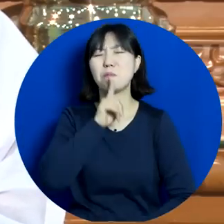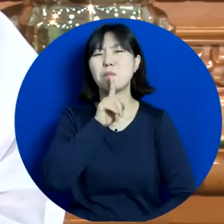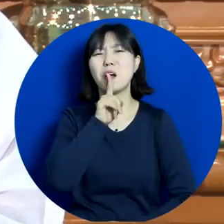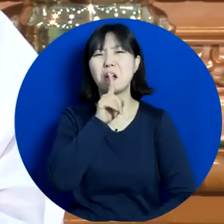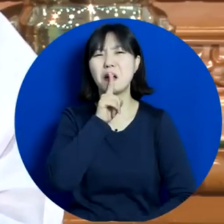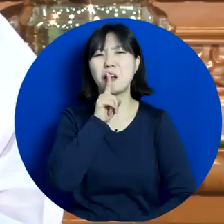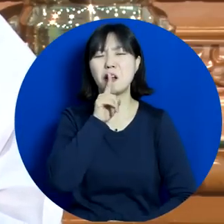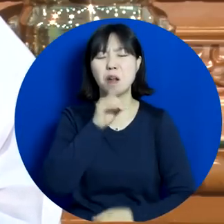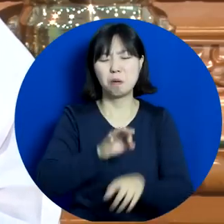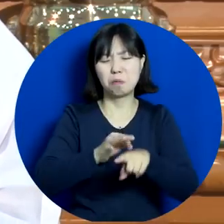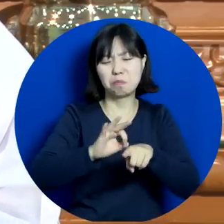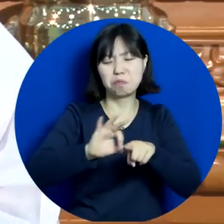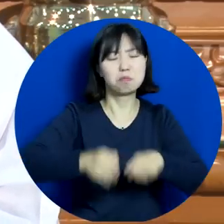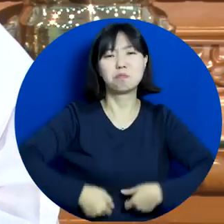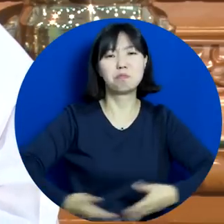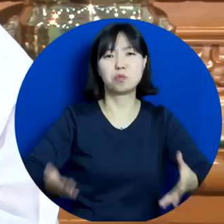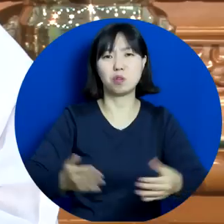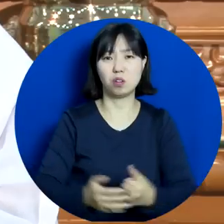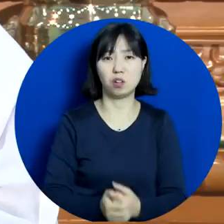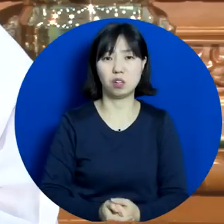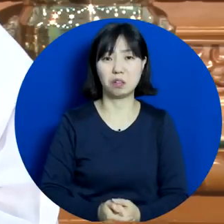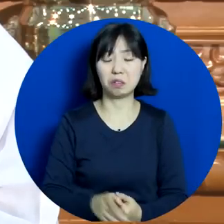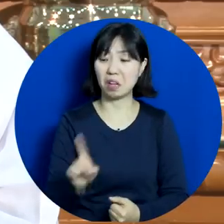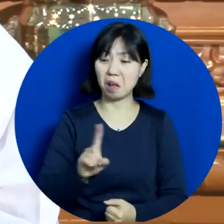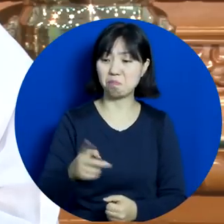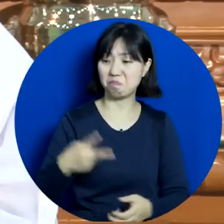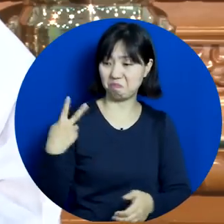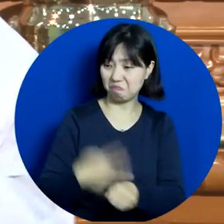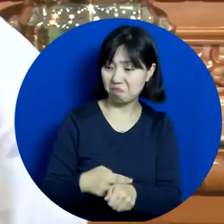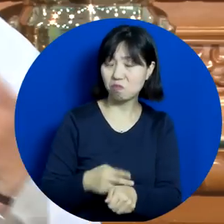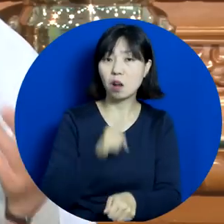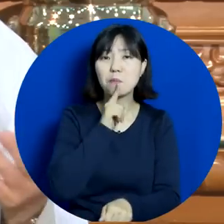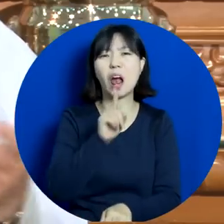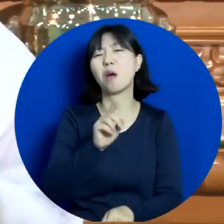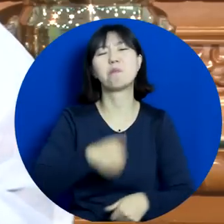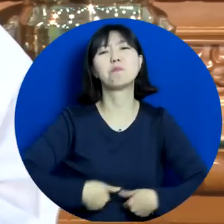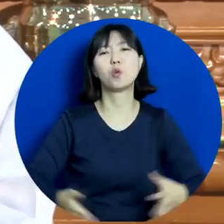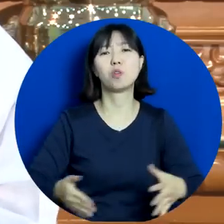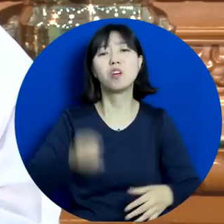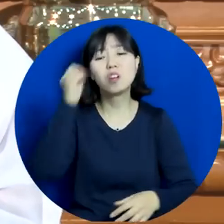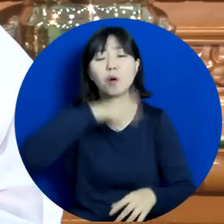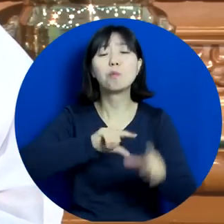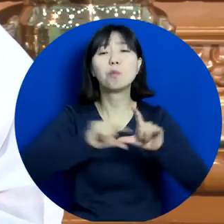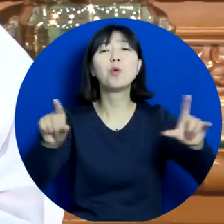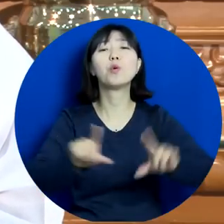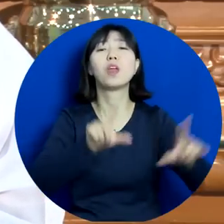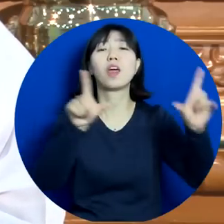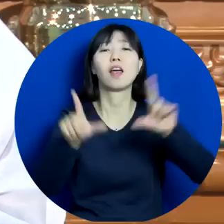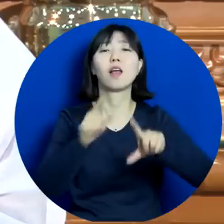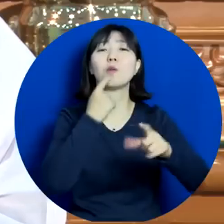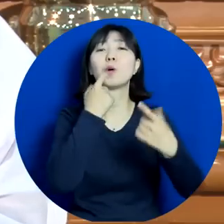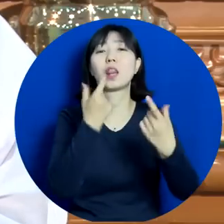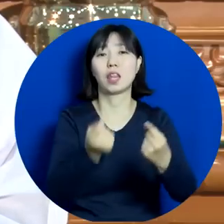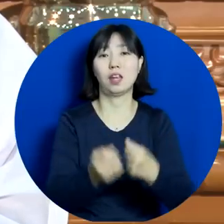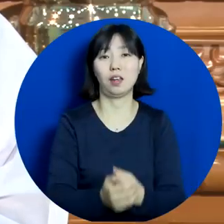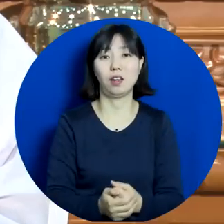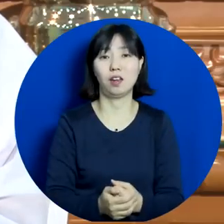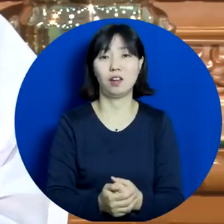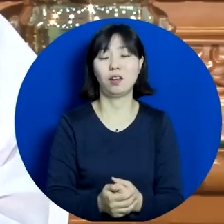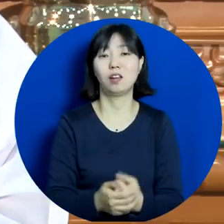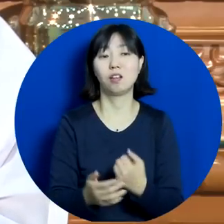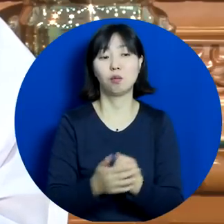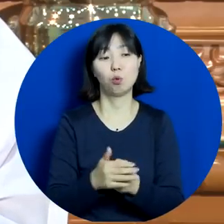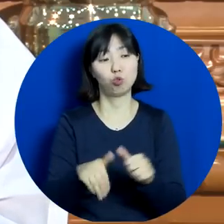끊었다 뭐 그만뒀다 이런 말 안 해. 그냥 일상생활이 돼버려. 그래서 옆에 사람들이 이제